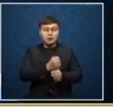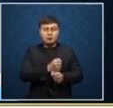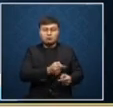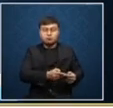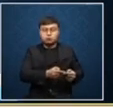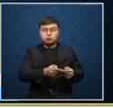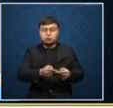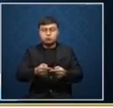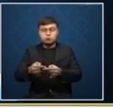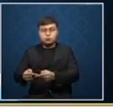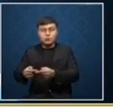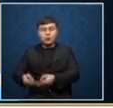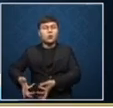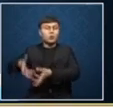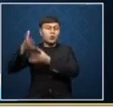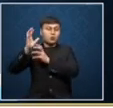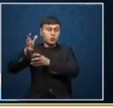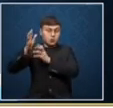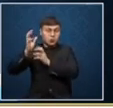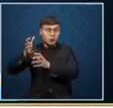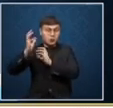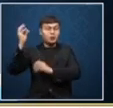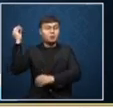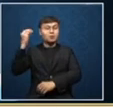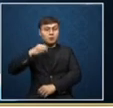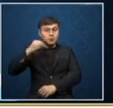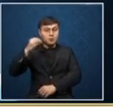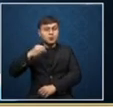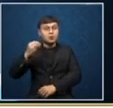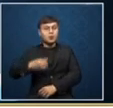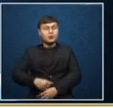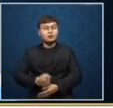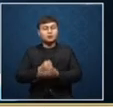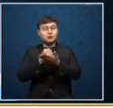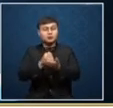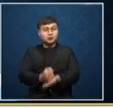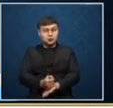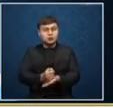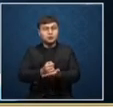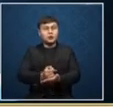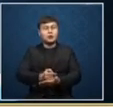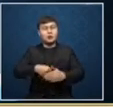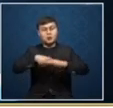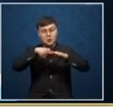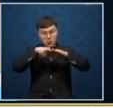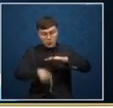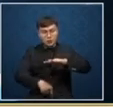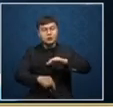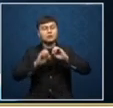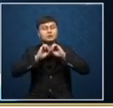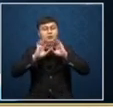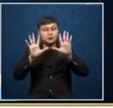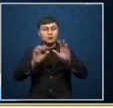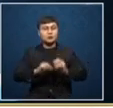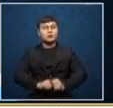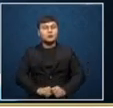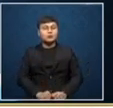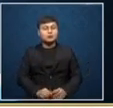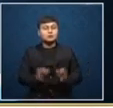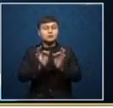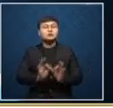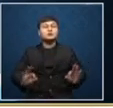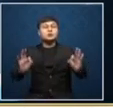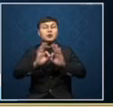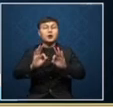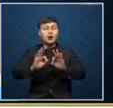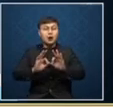เนี่ยต้องมีการทบทวนกิจกรรมที่ดำเนินการนะครับขอให้เกิดการดำเนินการที่เจาะจงไปอย่างเป้าหมายที่ชัดเจนจริงๆนะครับสำคัญที่สุด